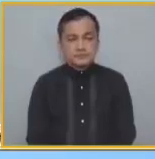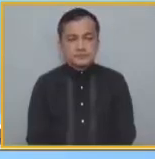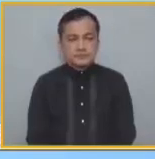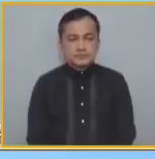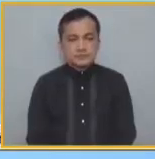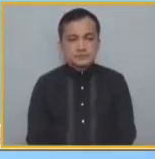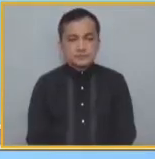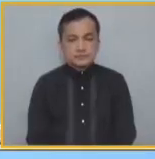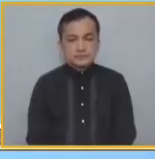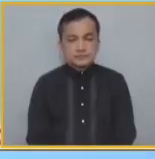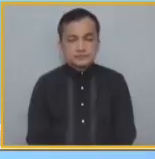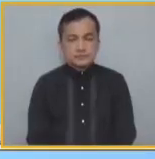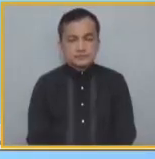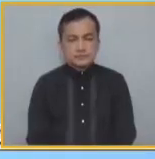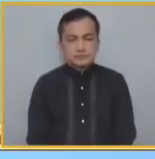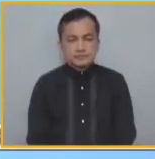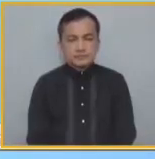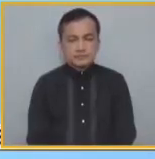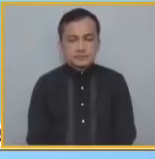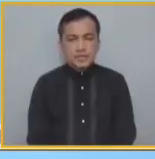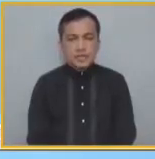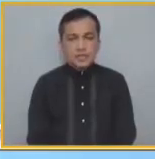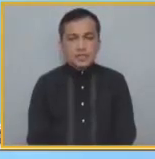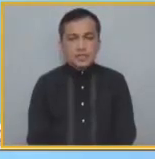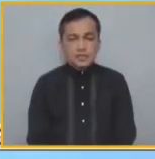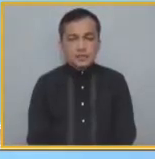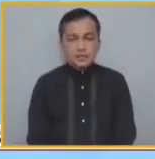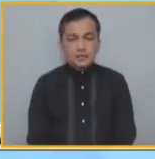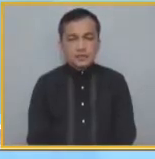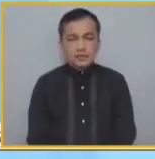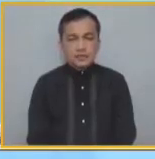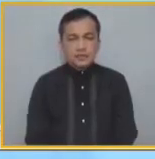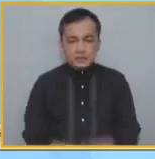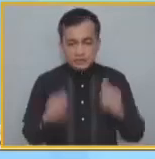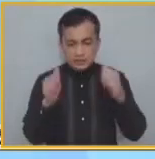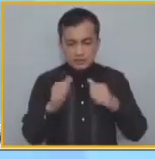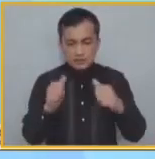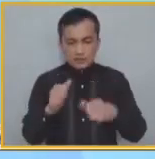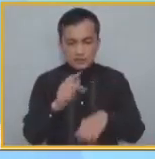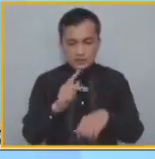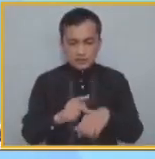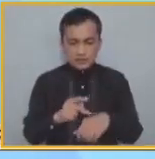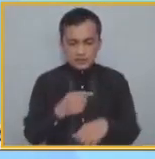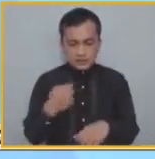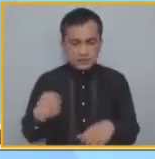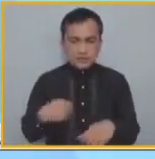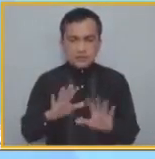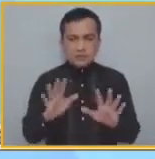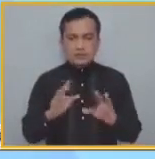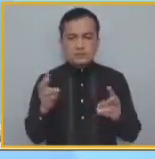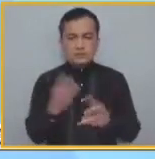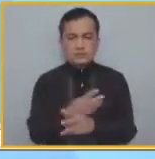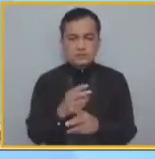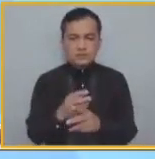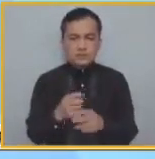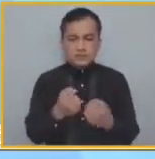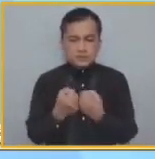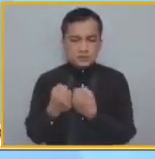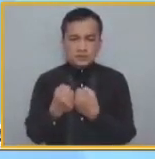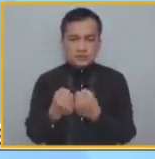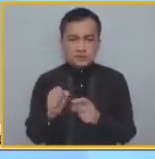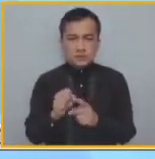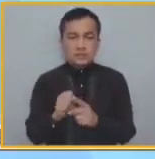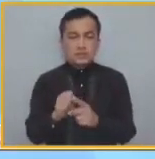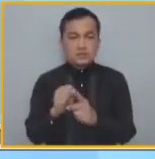Samantala, nagkasundo ang Pilipinas at China na huwag nang palalain pa ang tensyon hinggil sa sitwasyon sa West Philippine